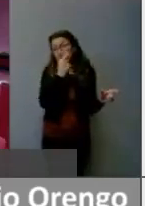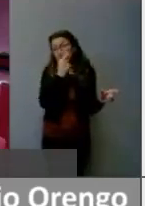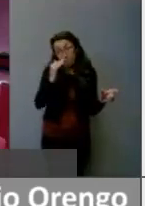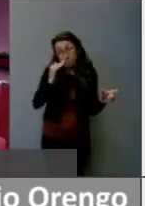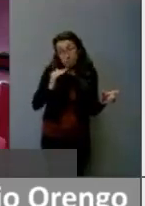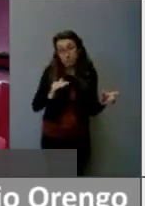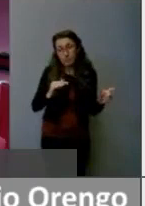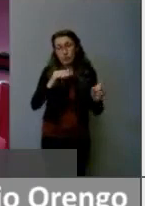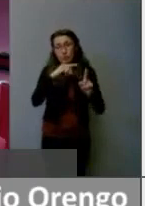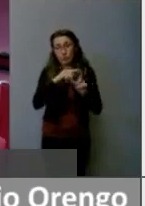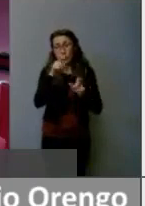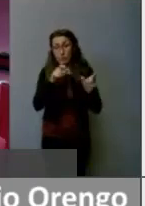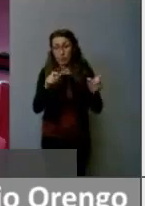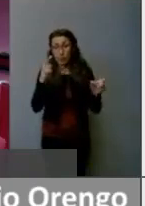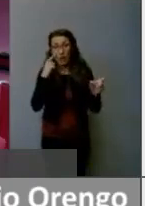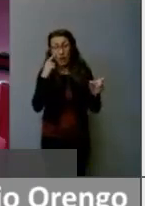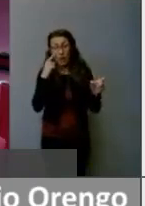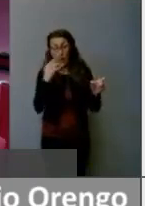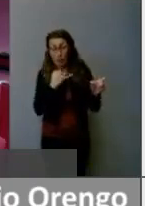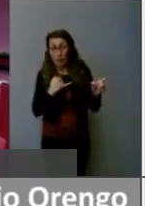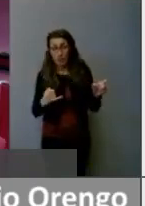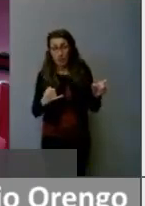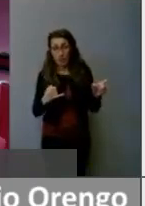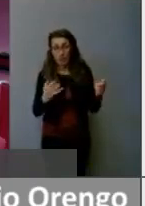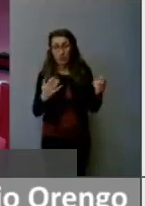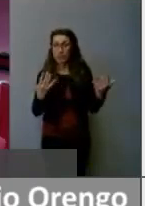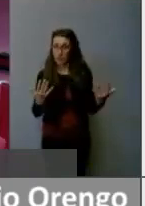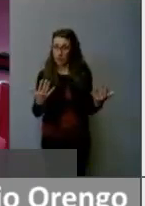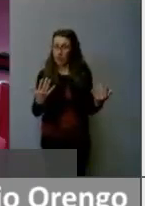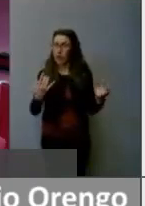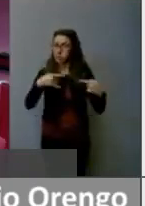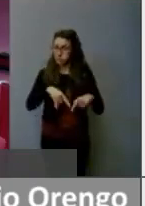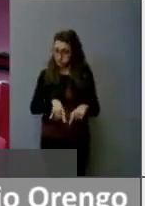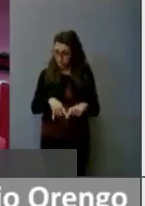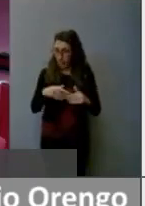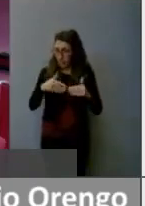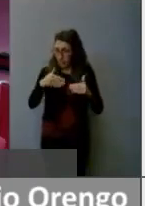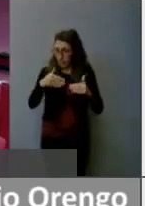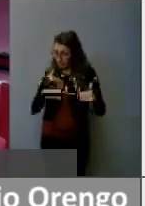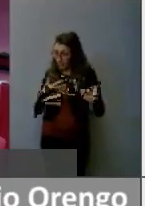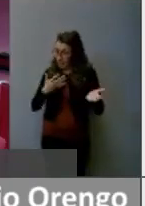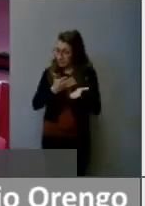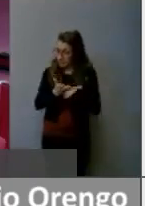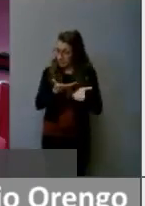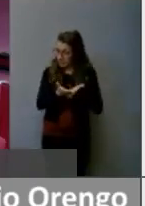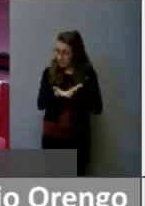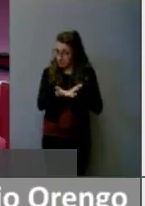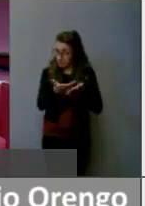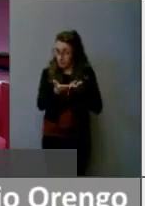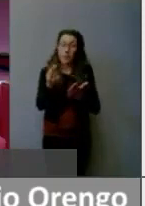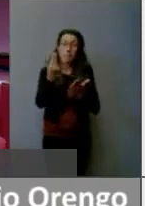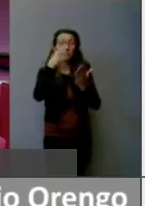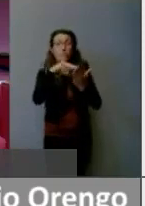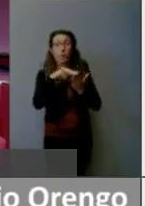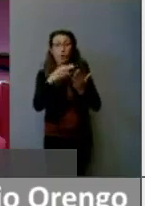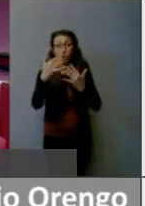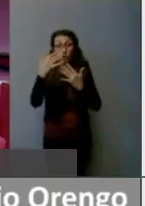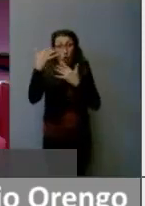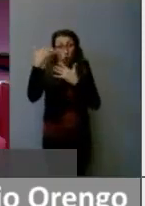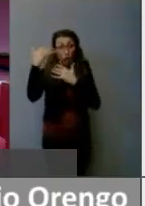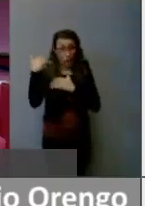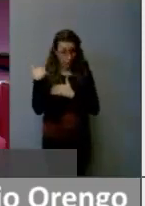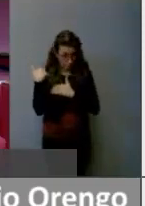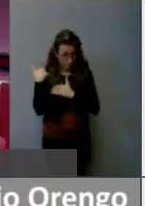all'invecchiamento. Quindi tutto ciò premesso, riportando le premesse date dalla mozione che riprende